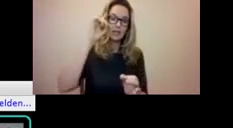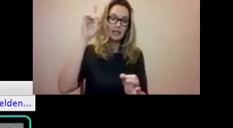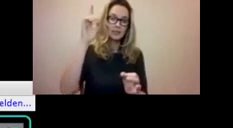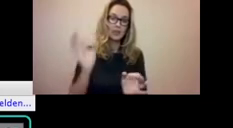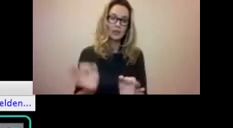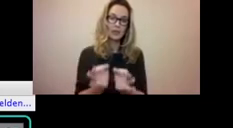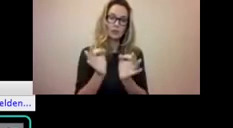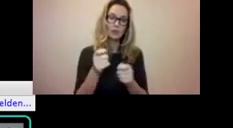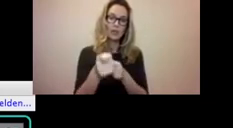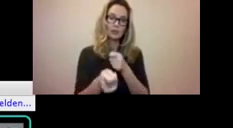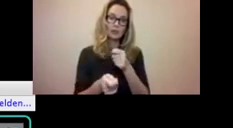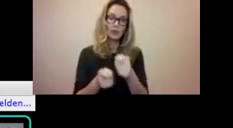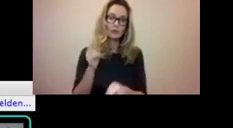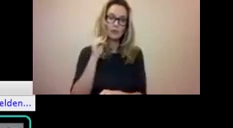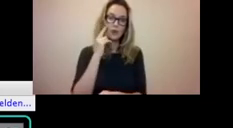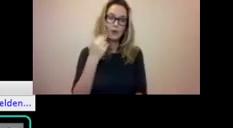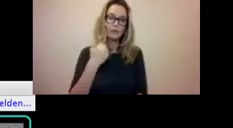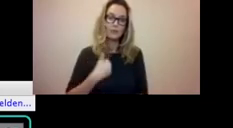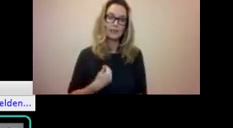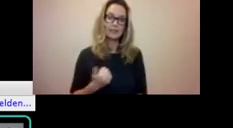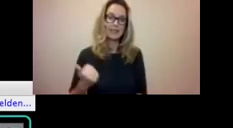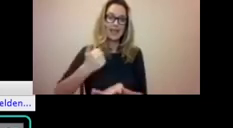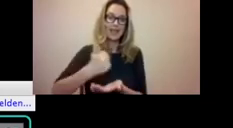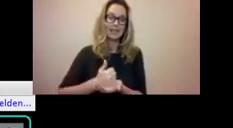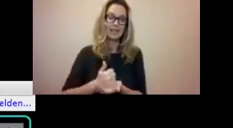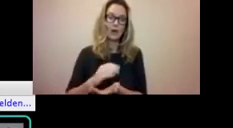mensen. En dat was in Ede op de Riethorst.